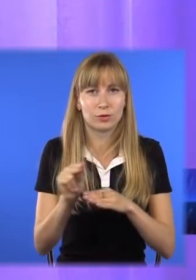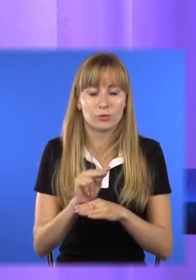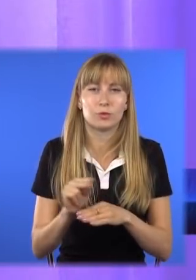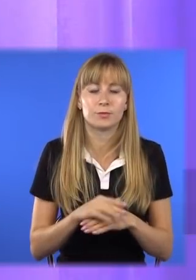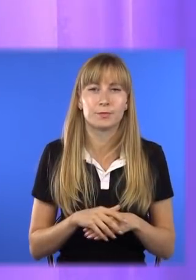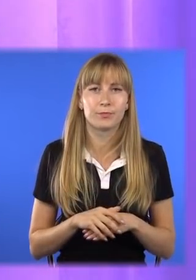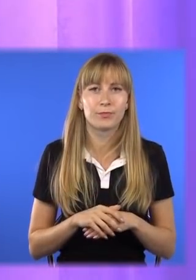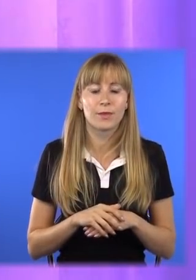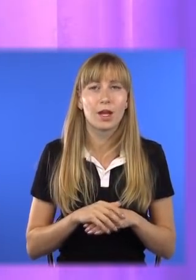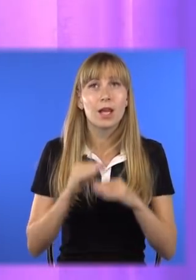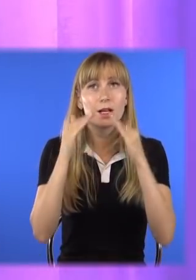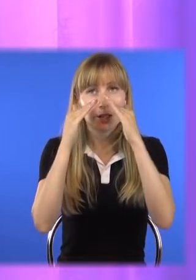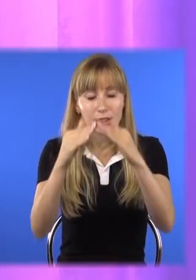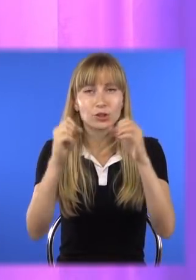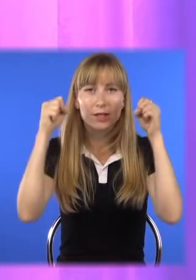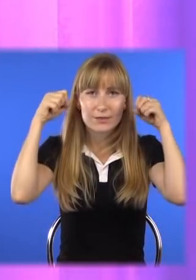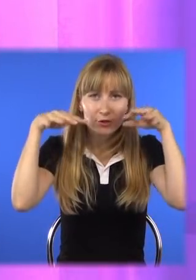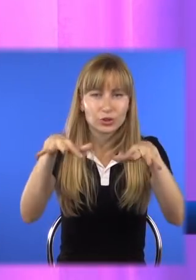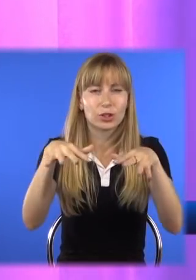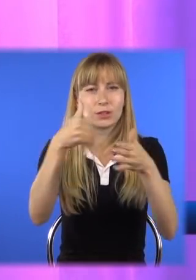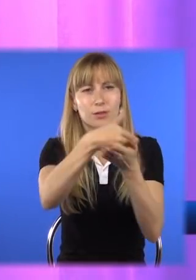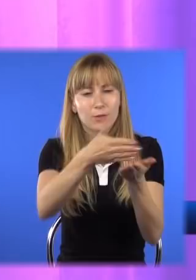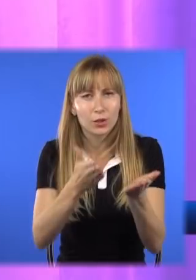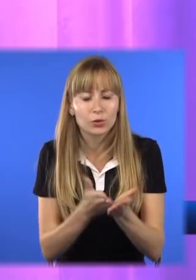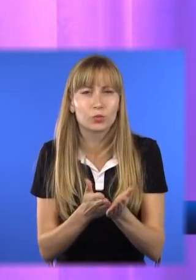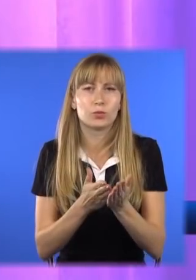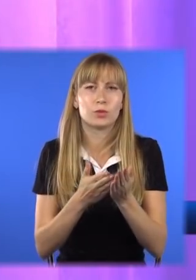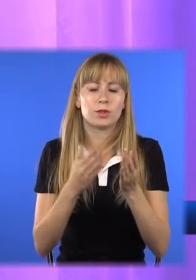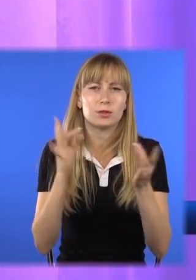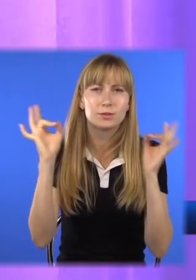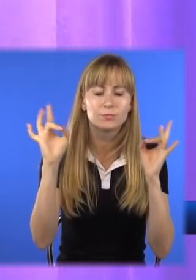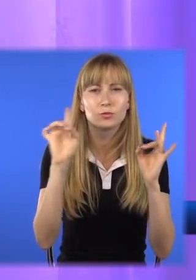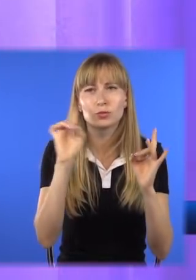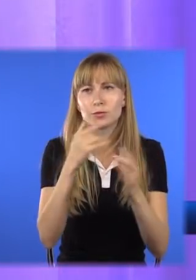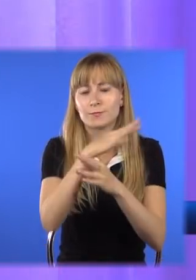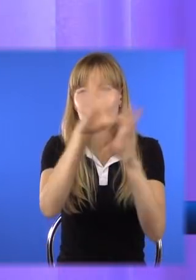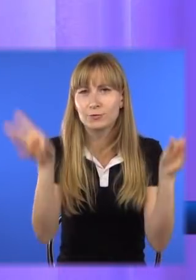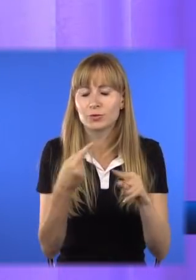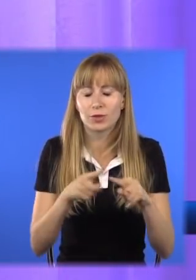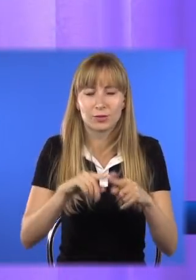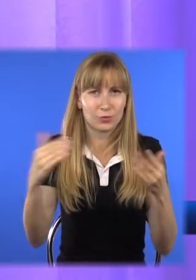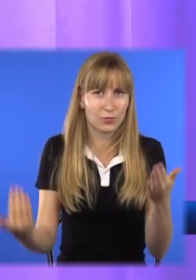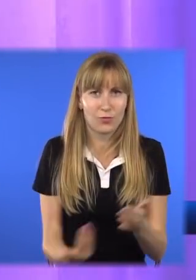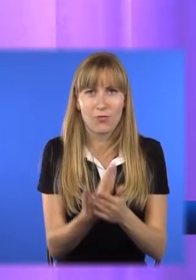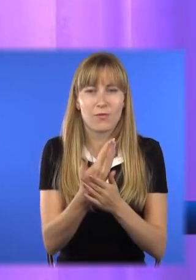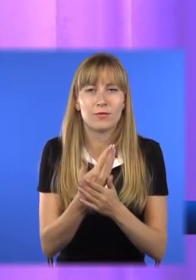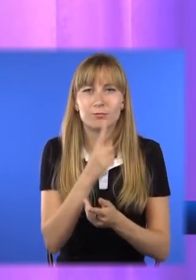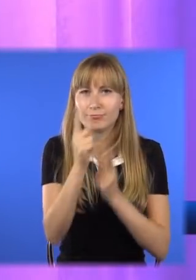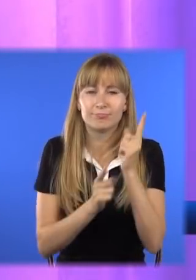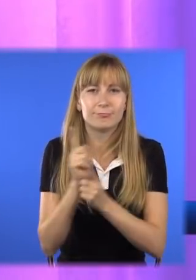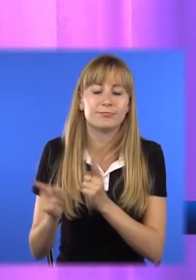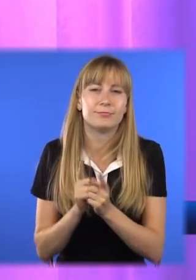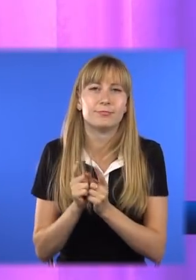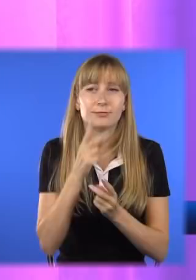Апаратура, ну, новый дворец. Вы посмотрите и другие залы, которые